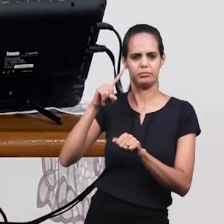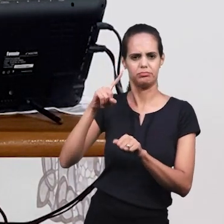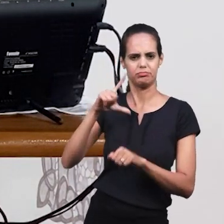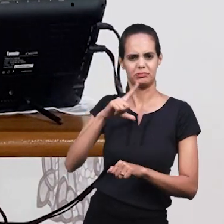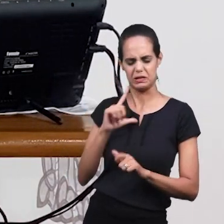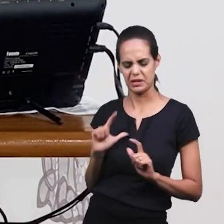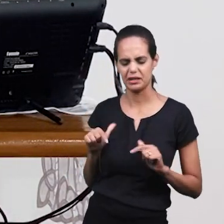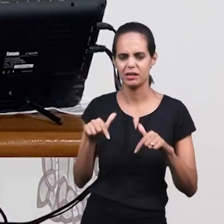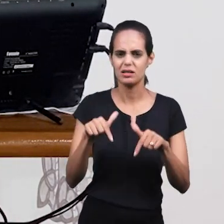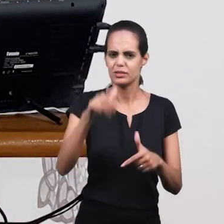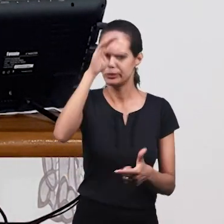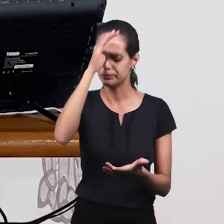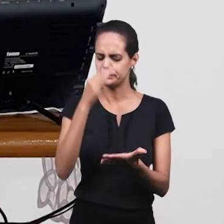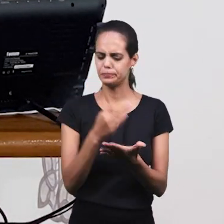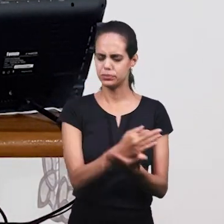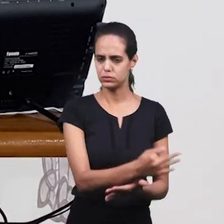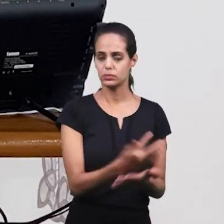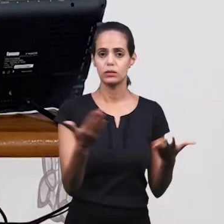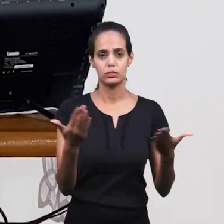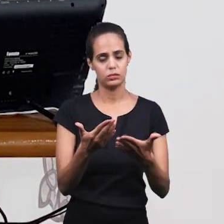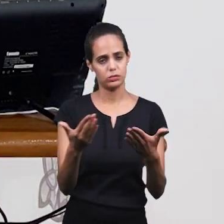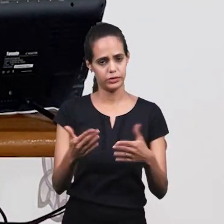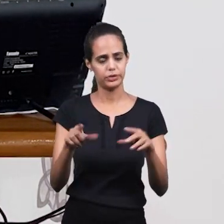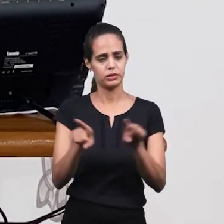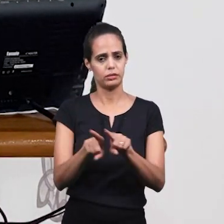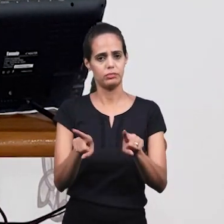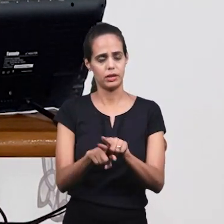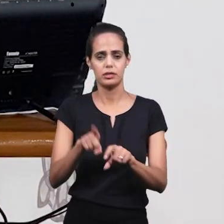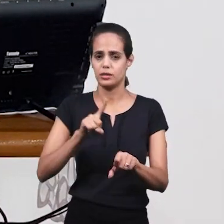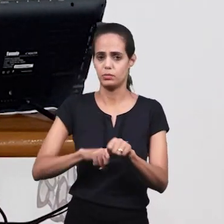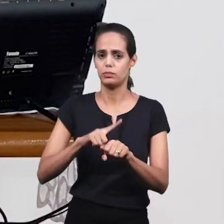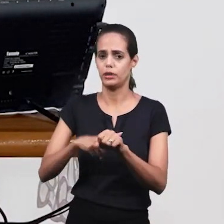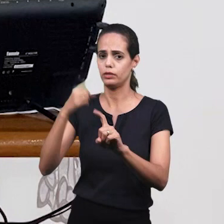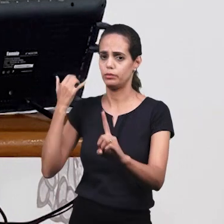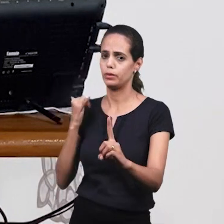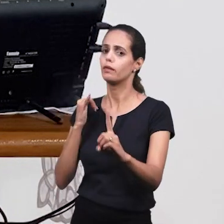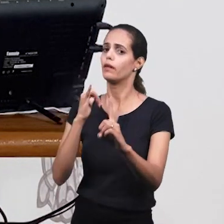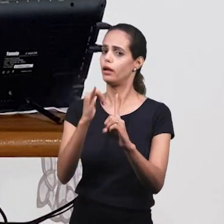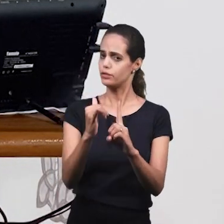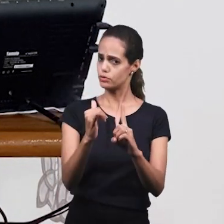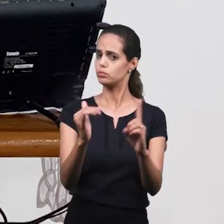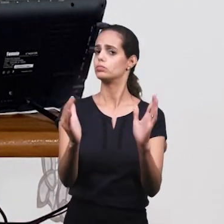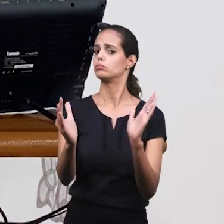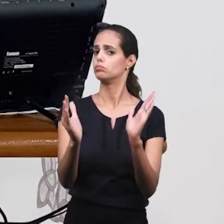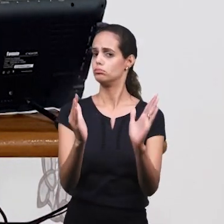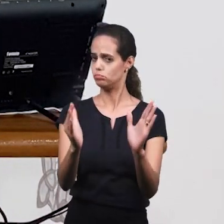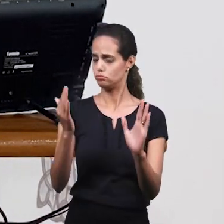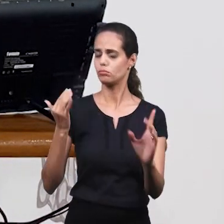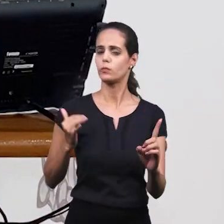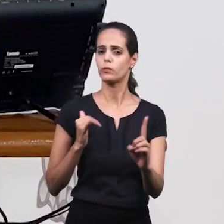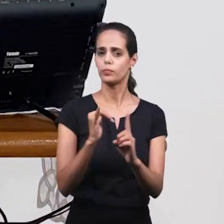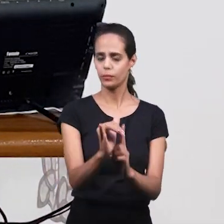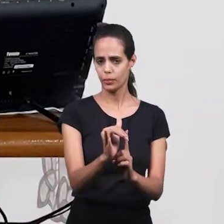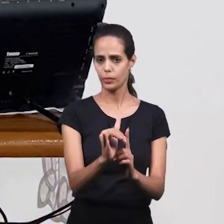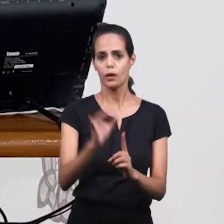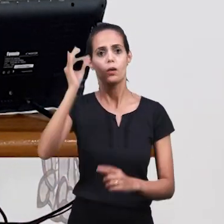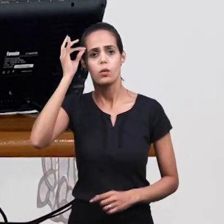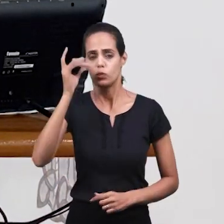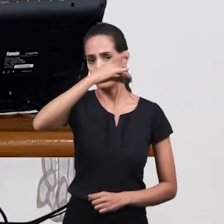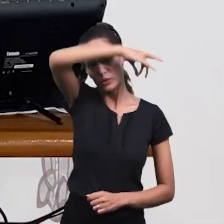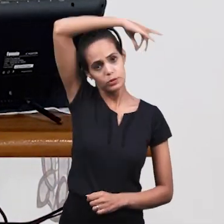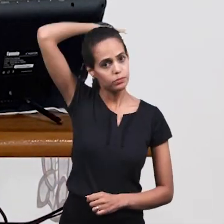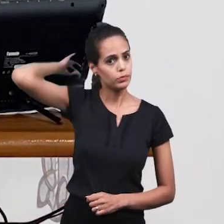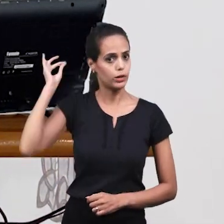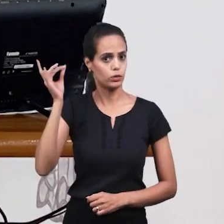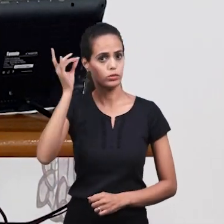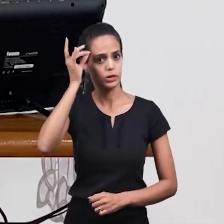moment prophétique. Donc le Saint-Esprit, il attire notre attention parce que cette apostasie qui était